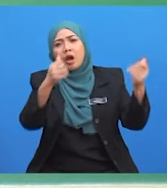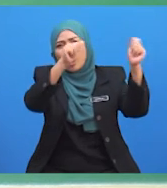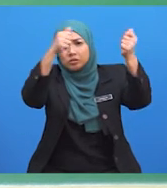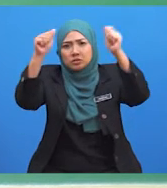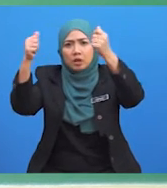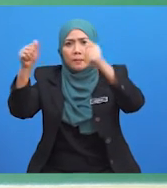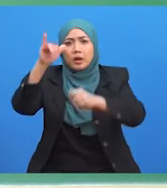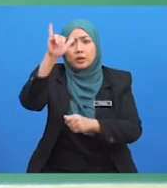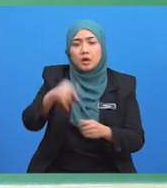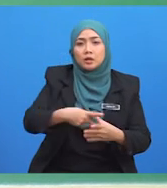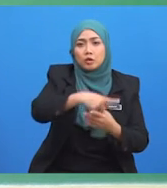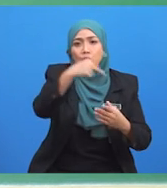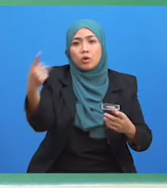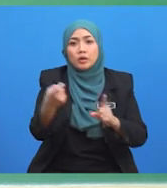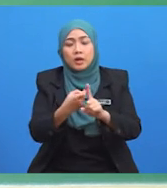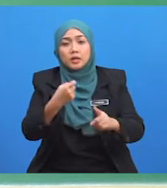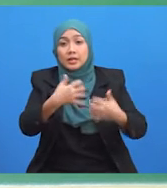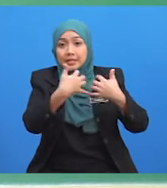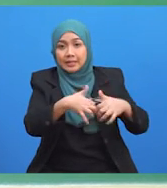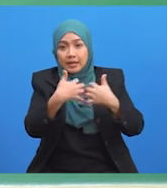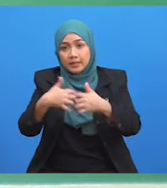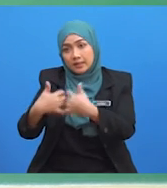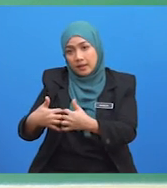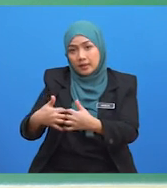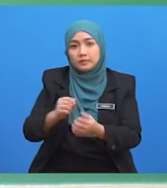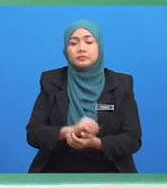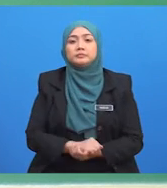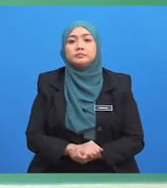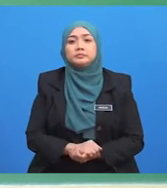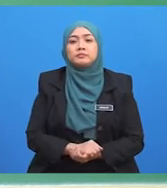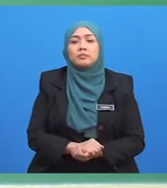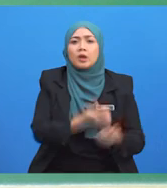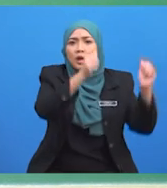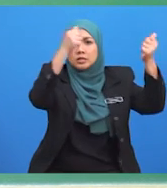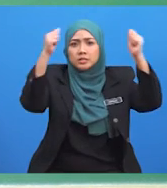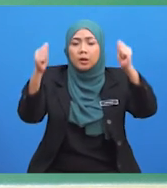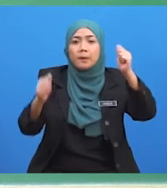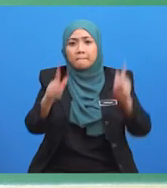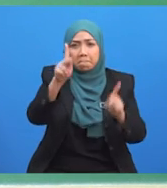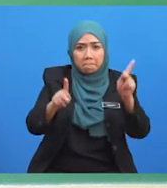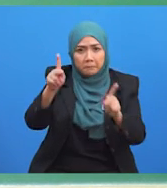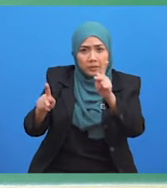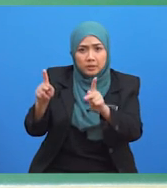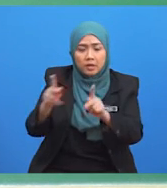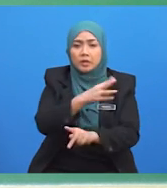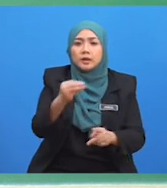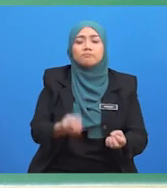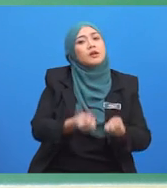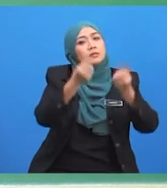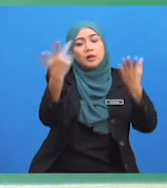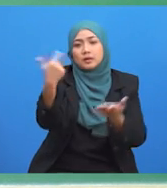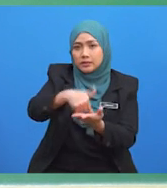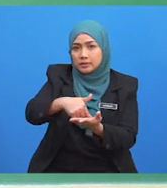asap yang keluar daripada kilang-kilang, asap kenderaan dan banyak